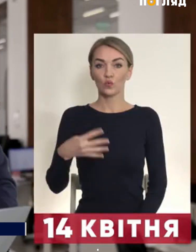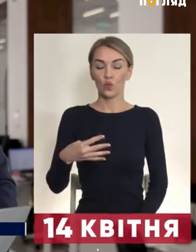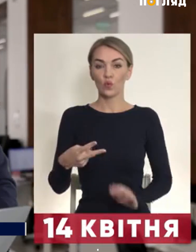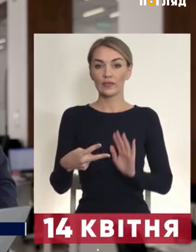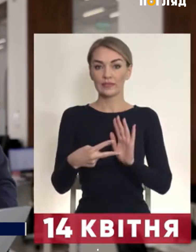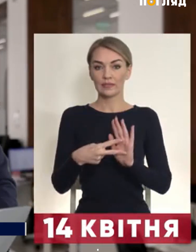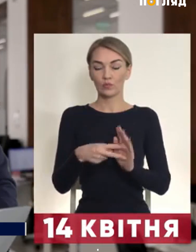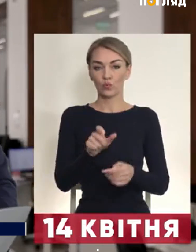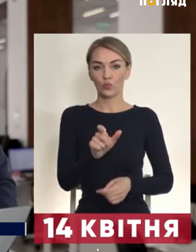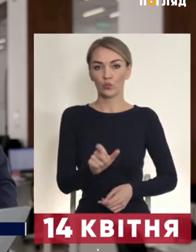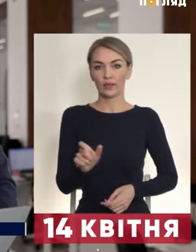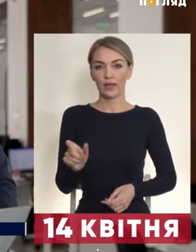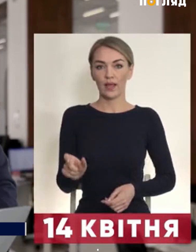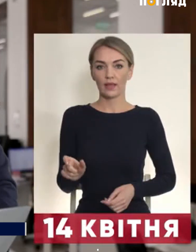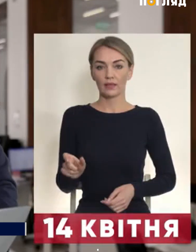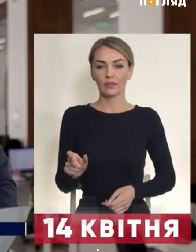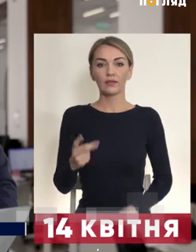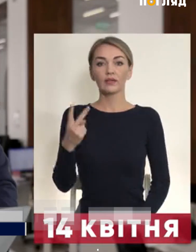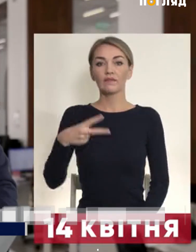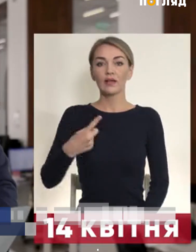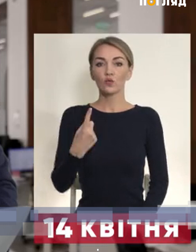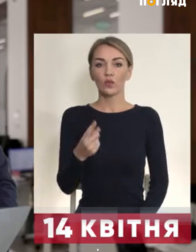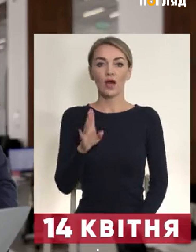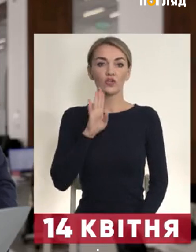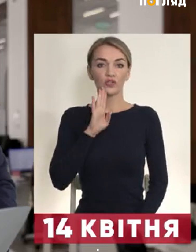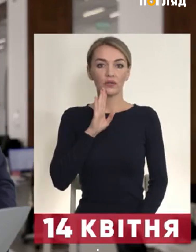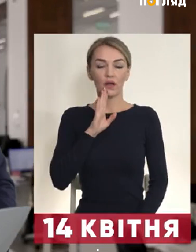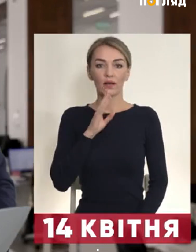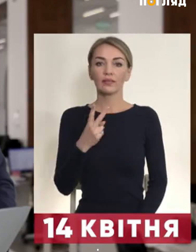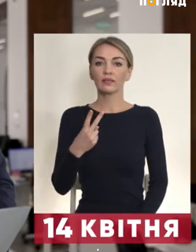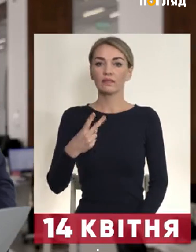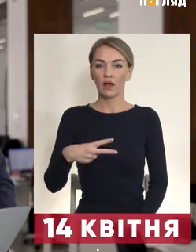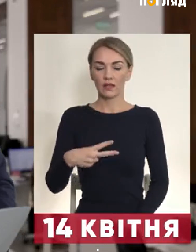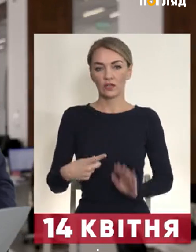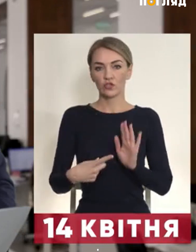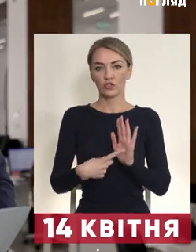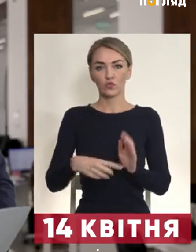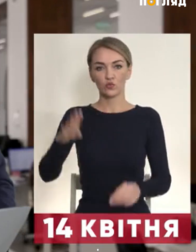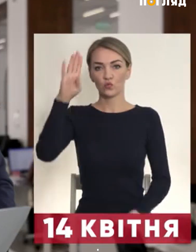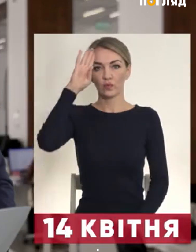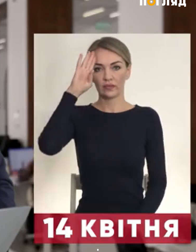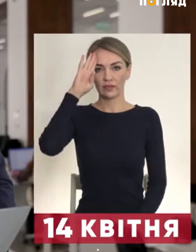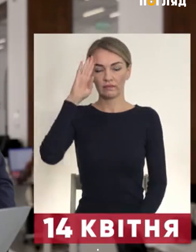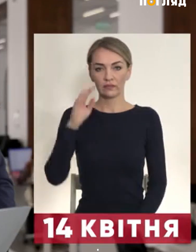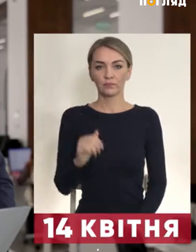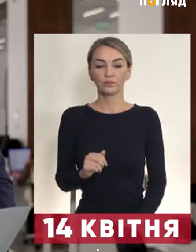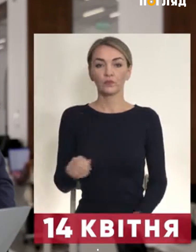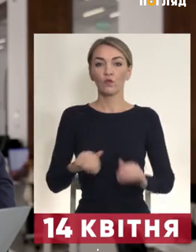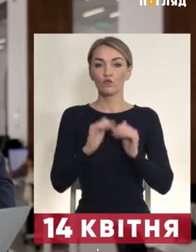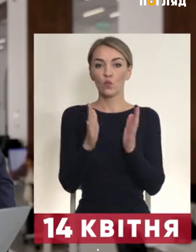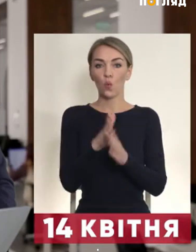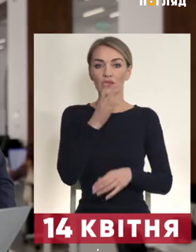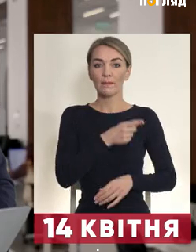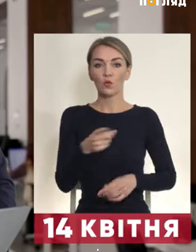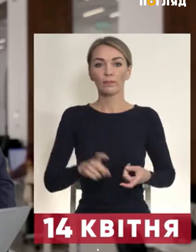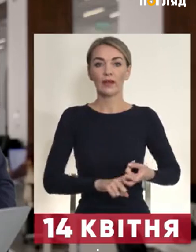людей, 21 жінка та 26 чоловіків. Усього за